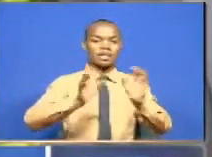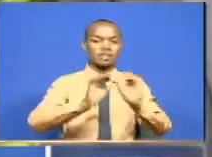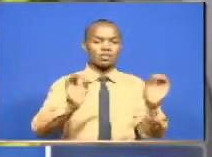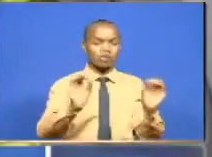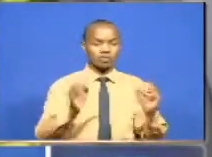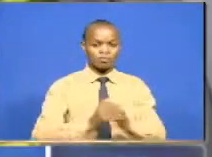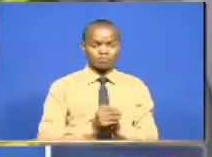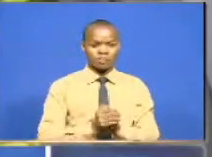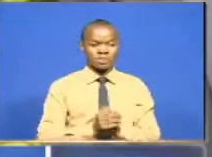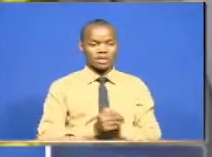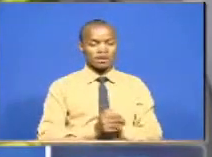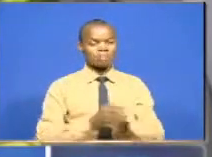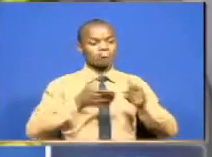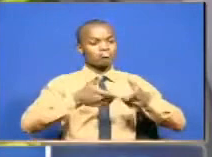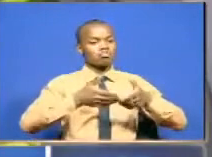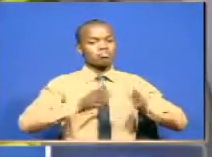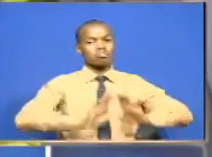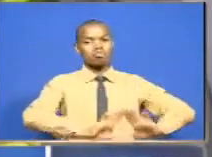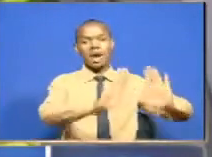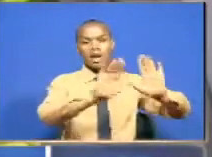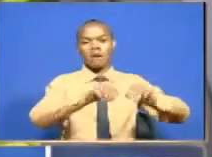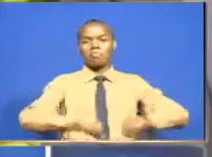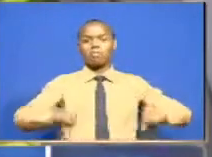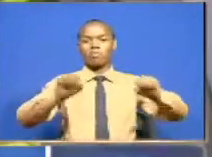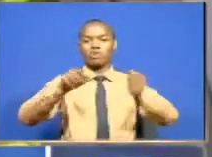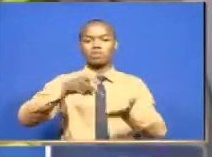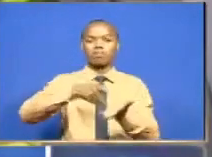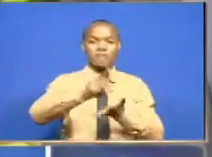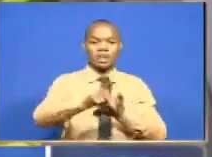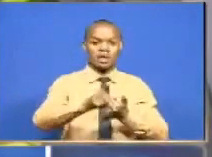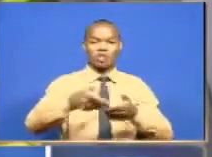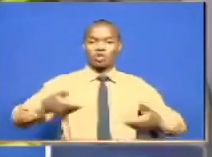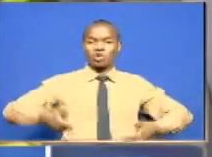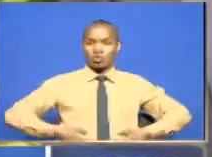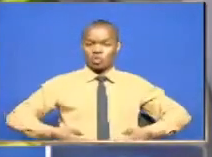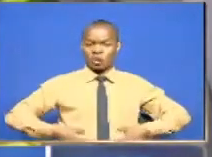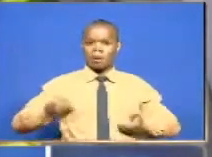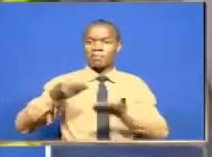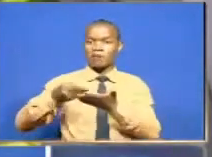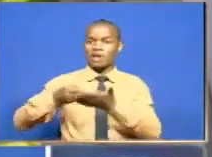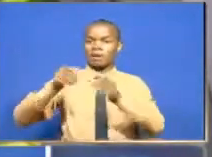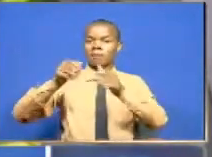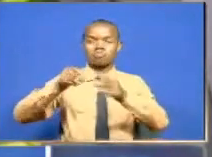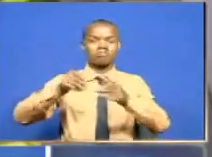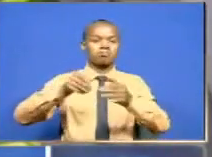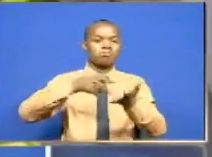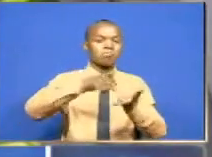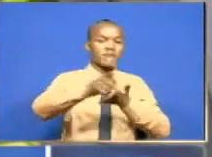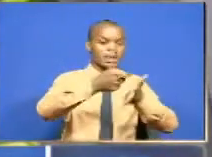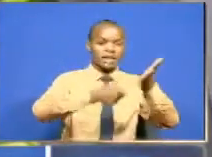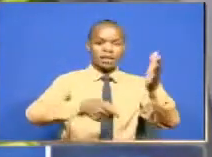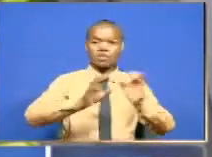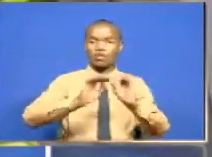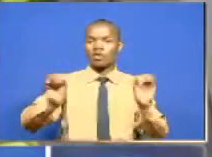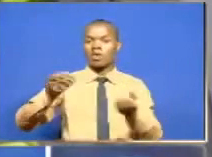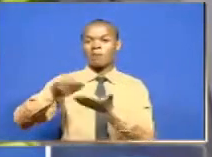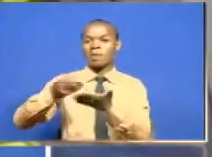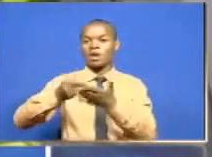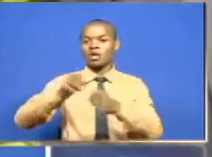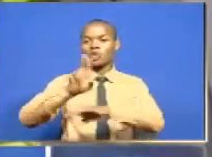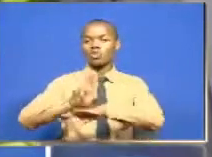mababi walipe. Kisa kijana ambaye ana uwezo, utaweza kujisimamia. Hiyo pesa badala ya kulipa kodi, unamnunulia mtoto wako